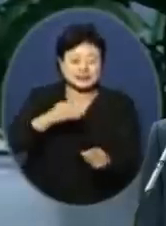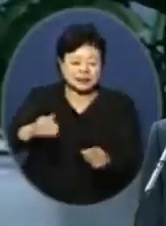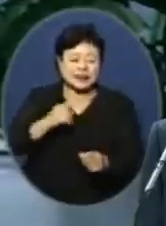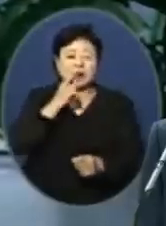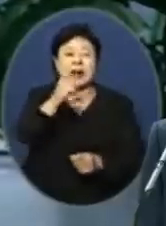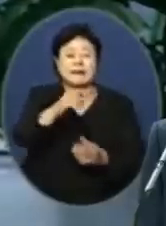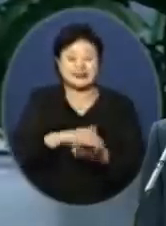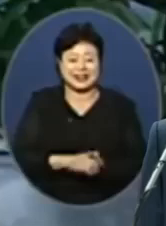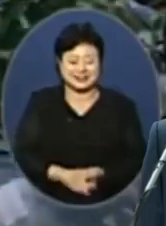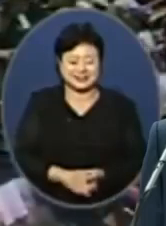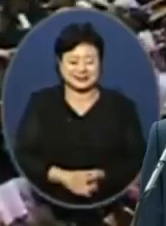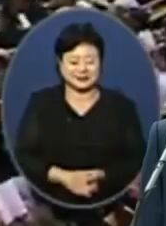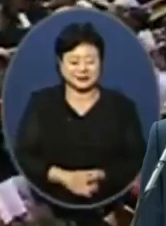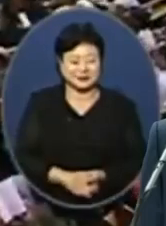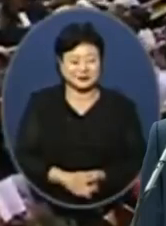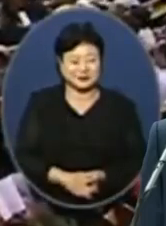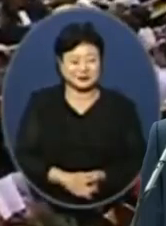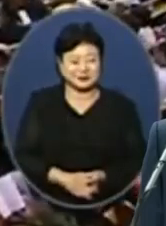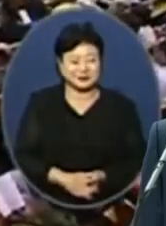하나님의 정의라고 말하는 것입니다.